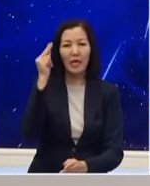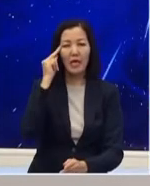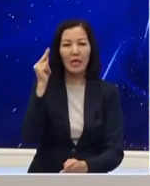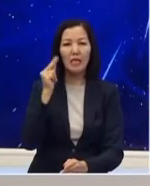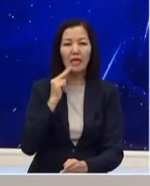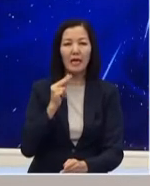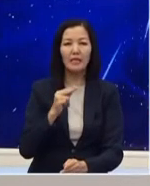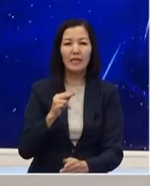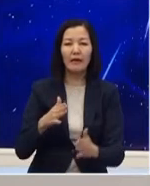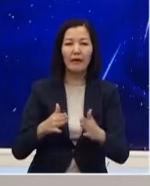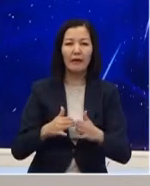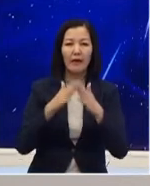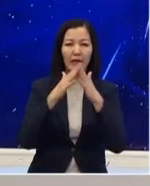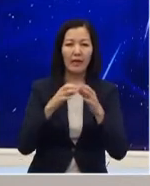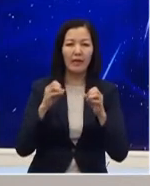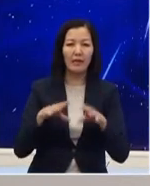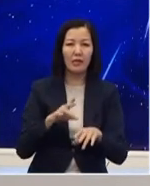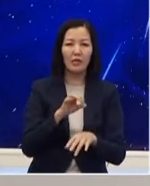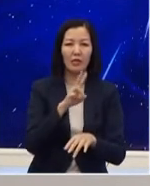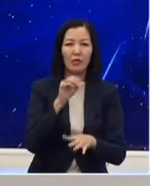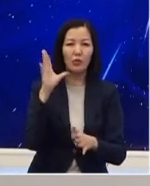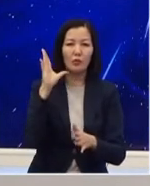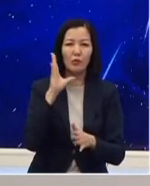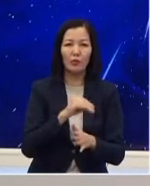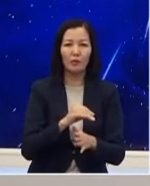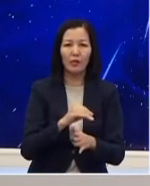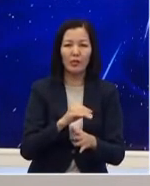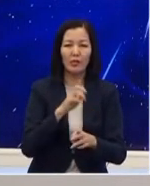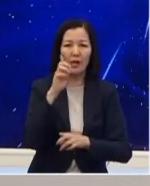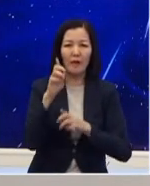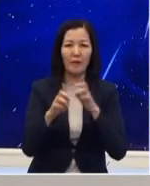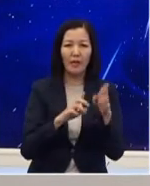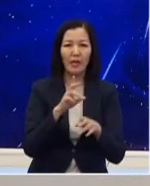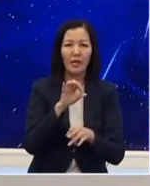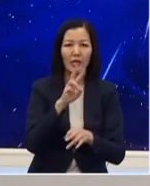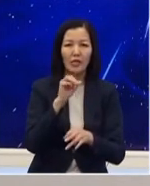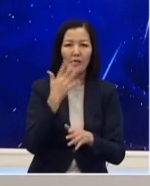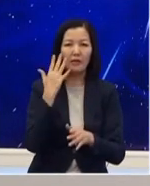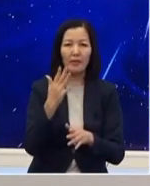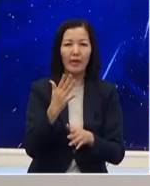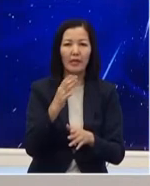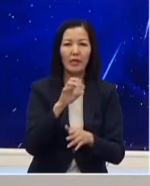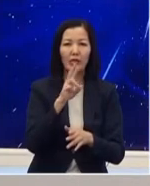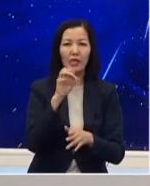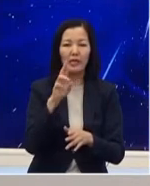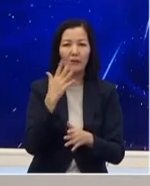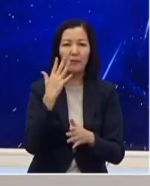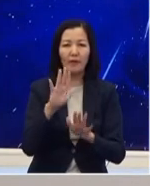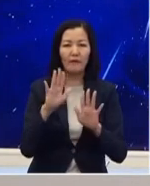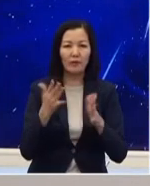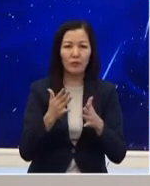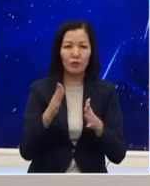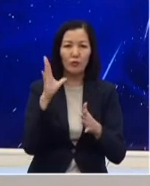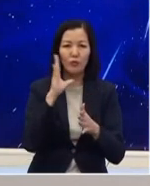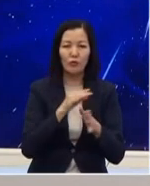Китайская ракета-носитель Чанчжэнь-5 успешно вывела на орбиту аппарат Чанъе-5. Чанъе-5 в случае, если